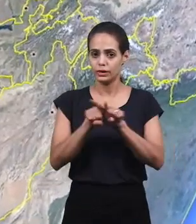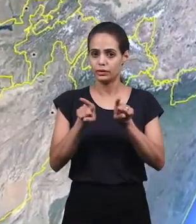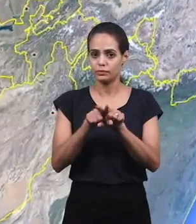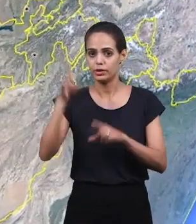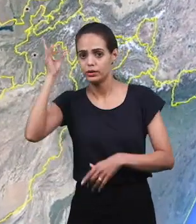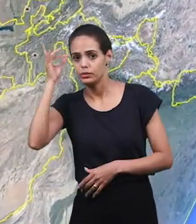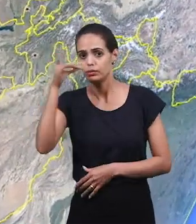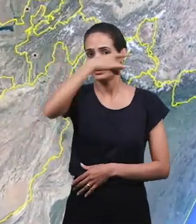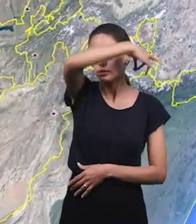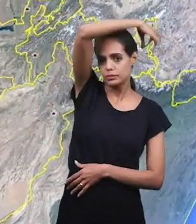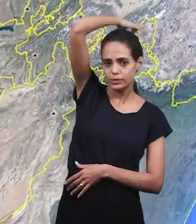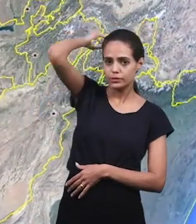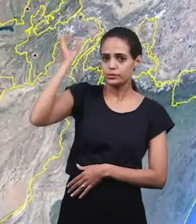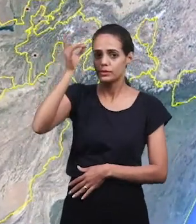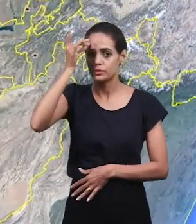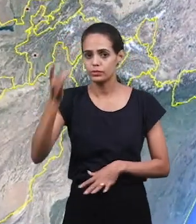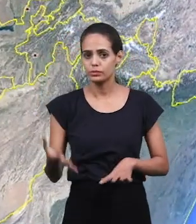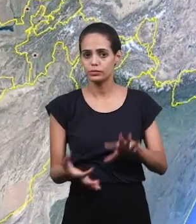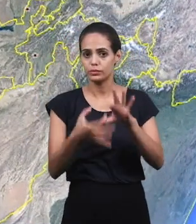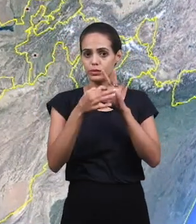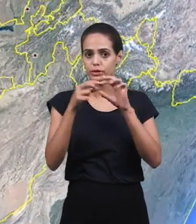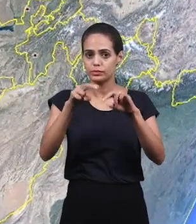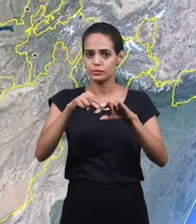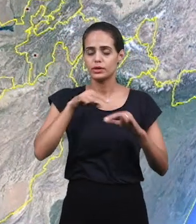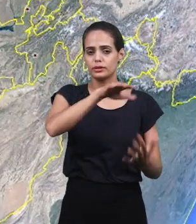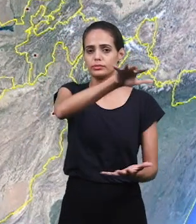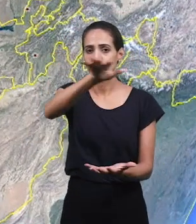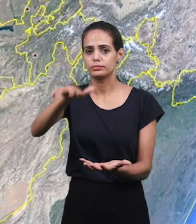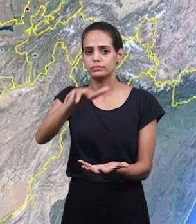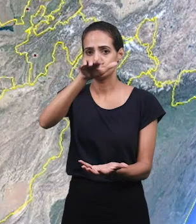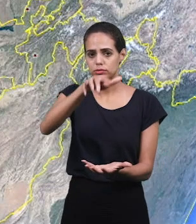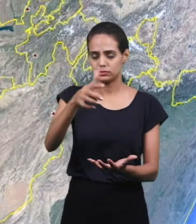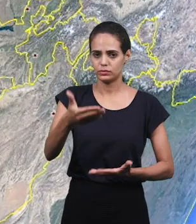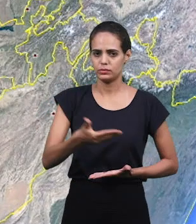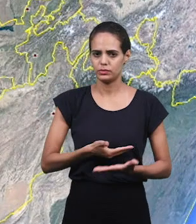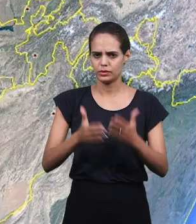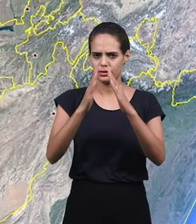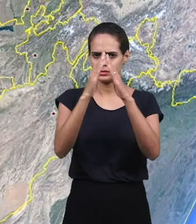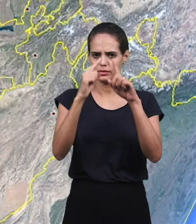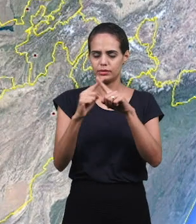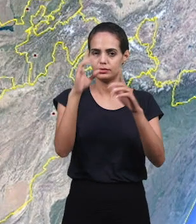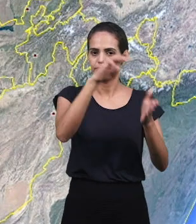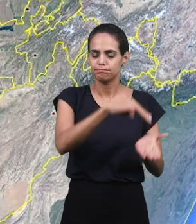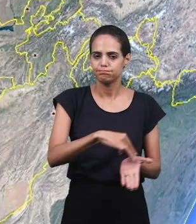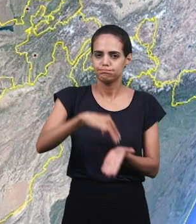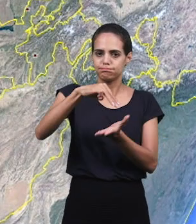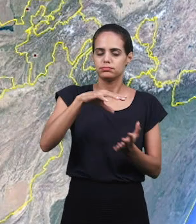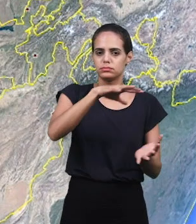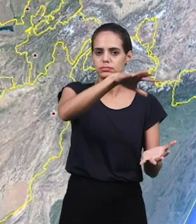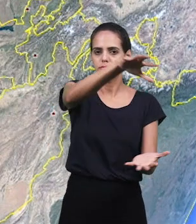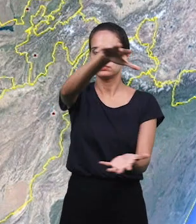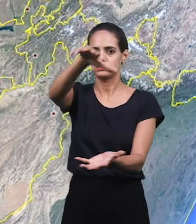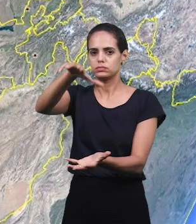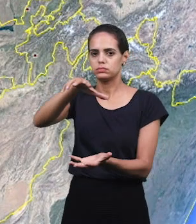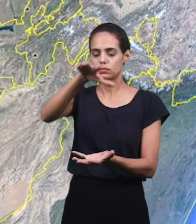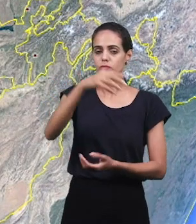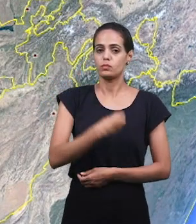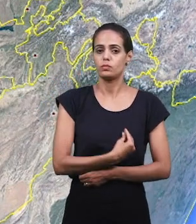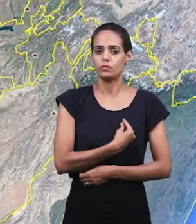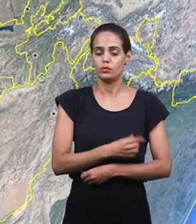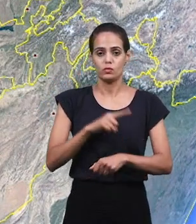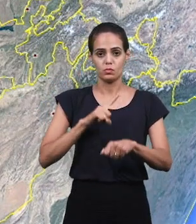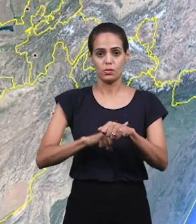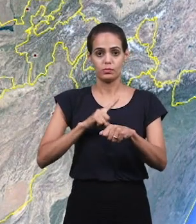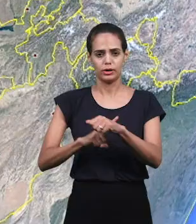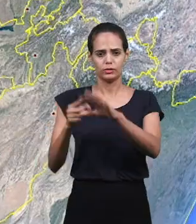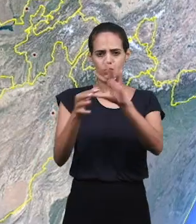même esprit. À travers le système de transmission, les membres de l'Église chrétienne Maranatha de toute la planète vivent